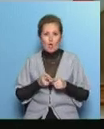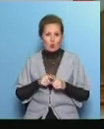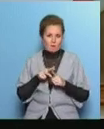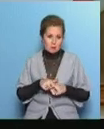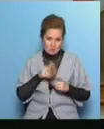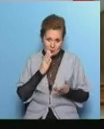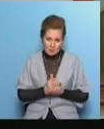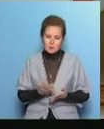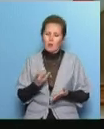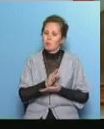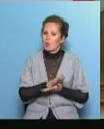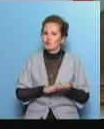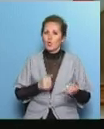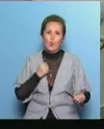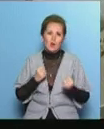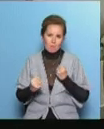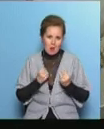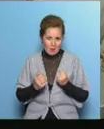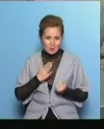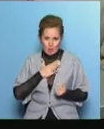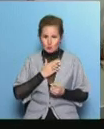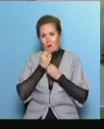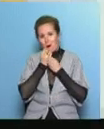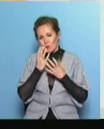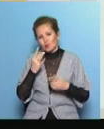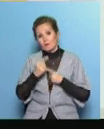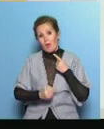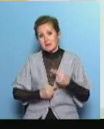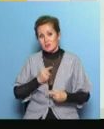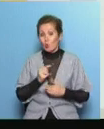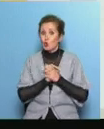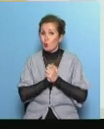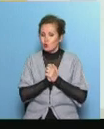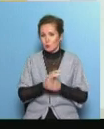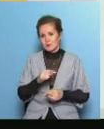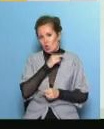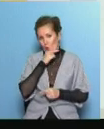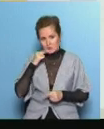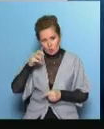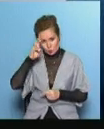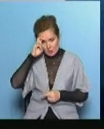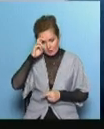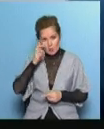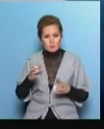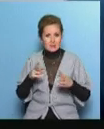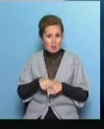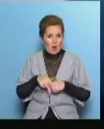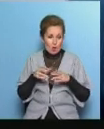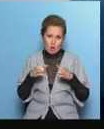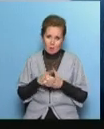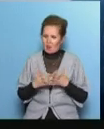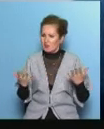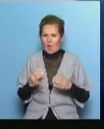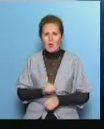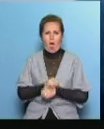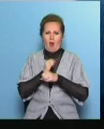Надо продолжать укреплять нашу хорошую традиционную дружбу с Российской государственной цирковой компанией. Никаких революций.